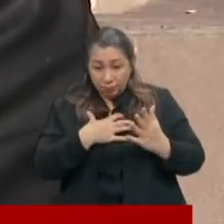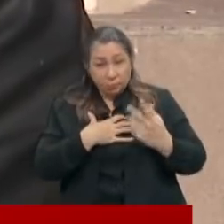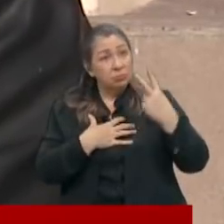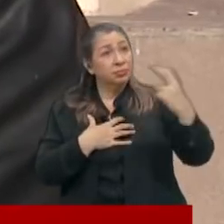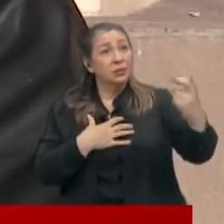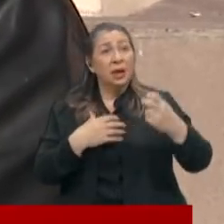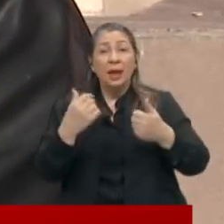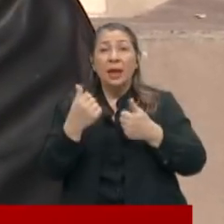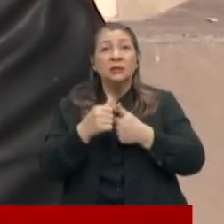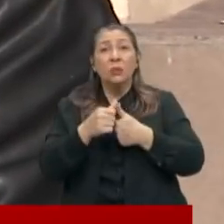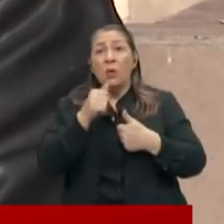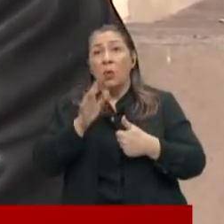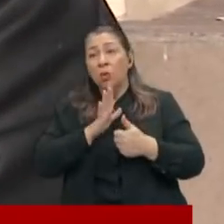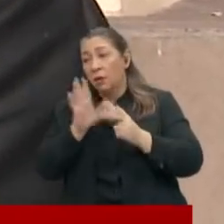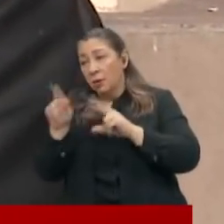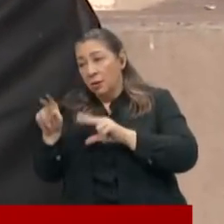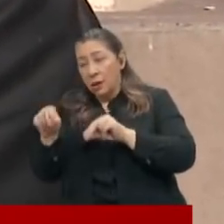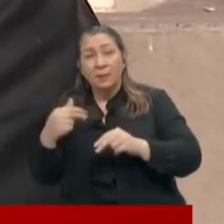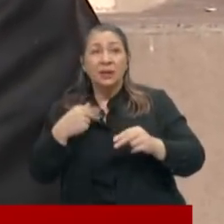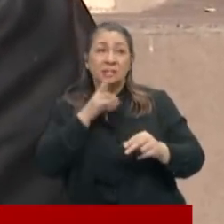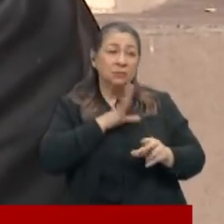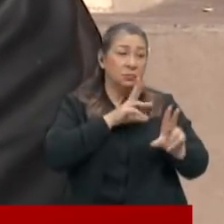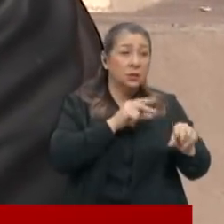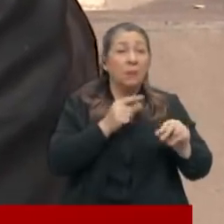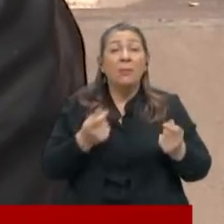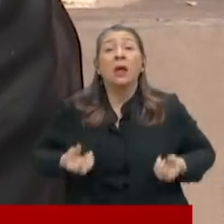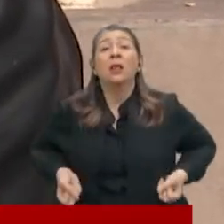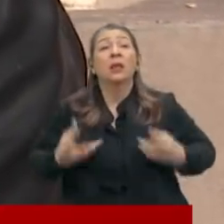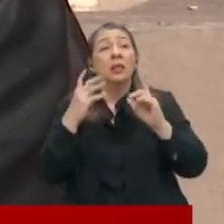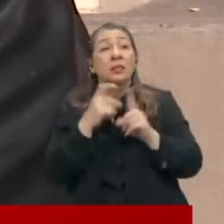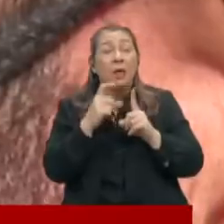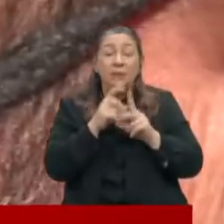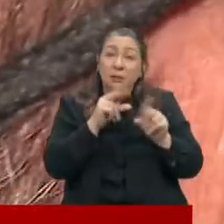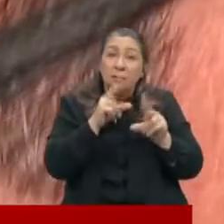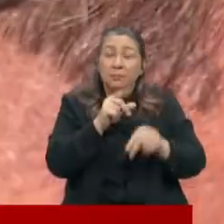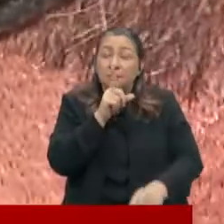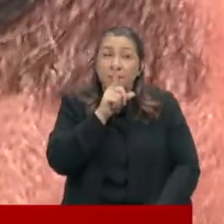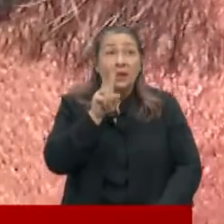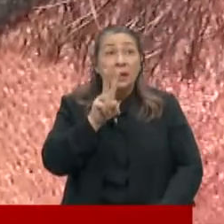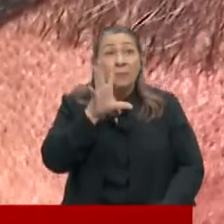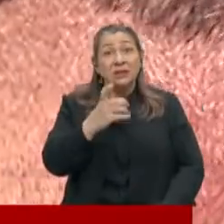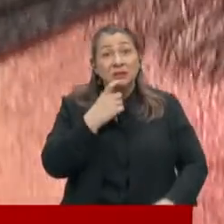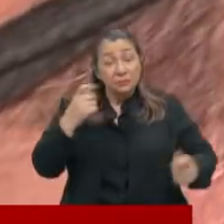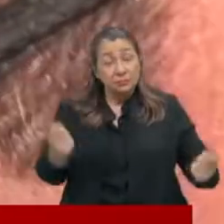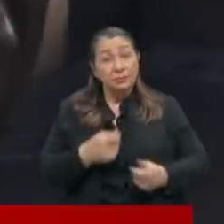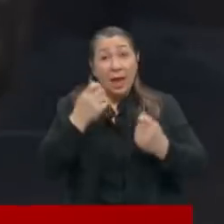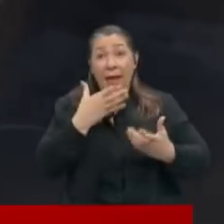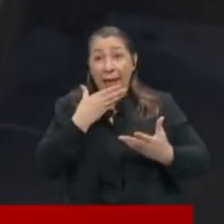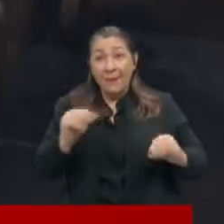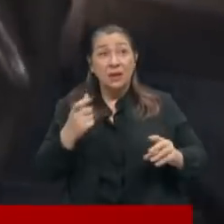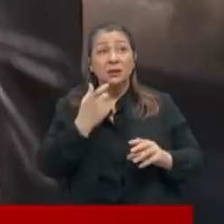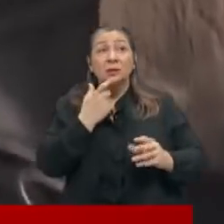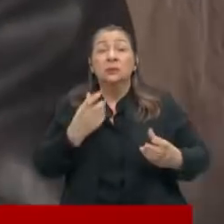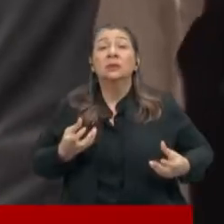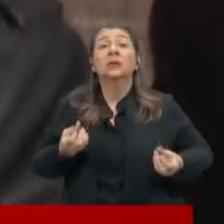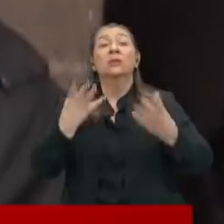Şimdi hanım oğlanın yanında yaşıyor. Ben de kızımın yanında yaşıyorum. Geçinemiyoruz. Damatın yanındayım ben. 25 yıl çalıştıktan sonra emeklilikte yaşa